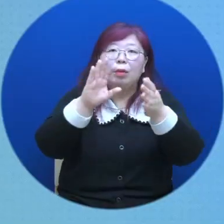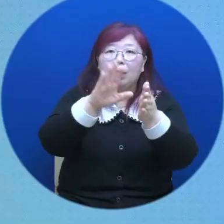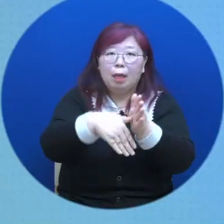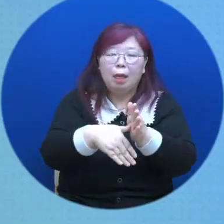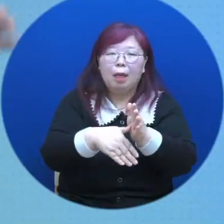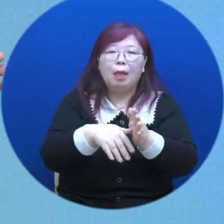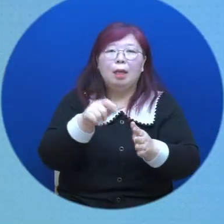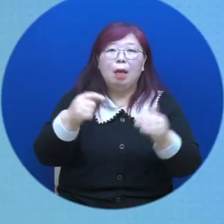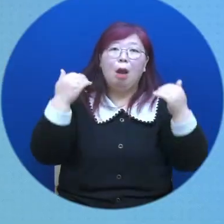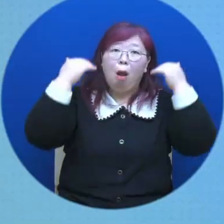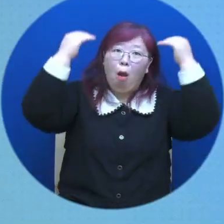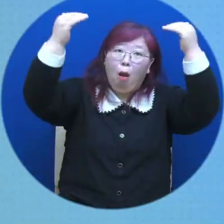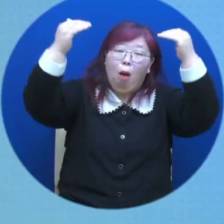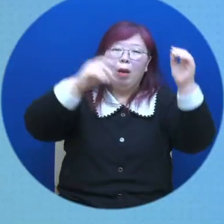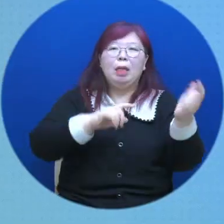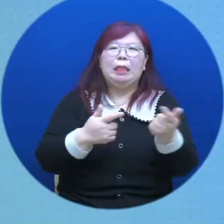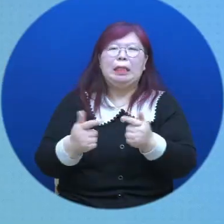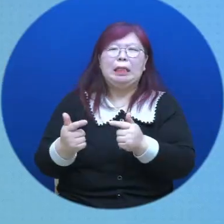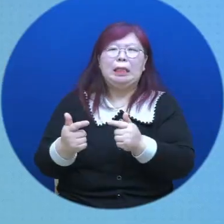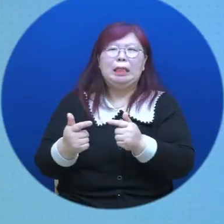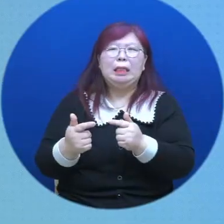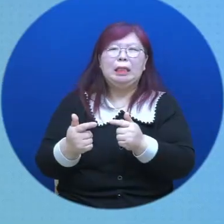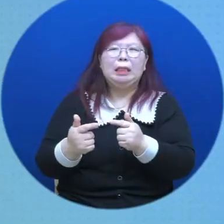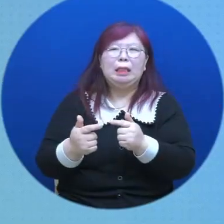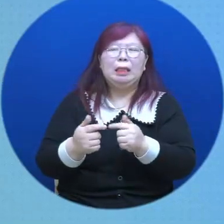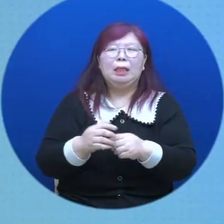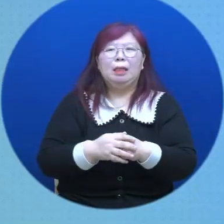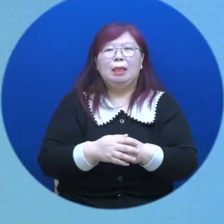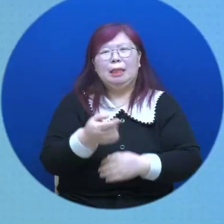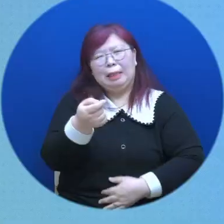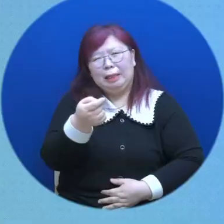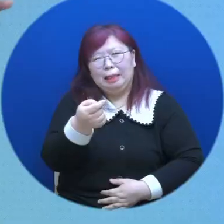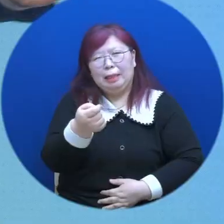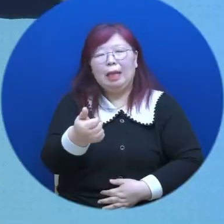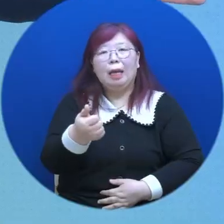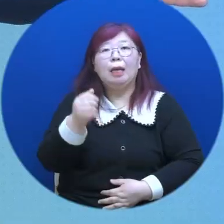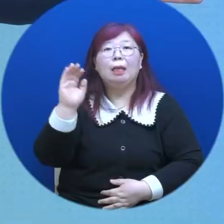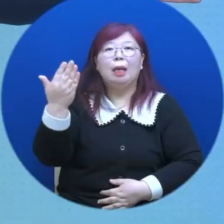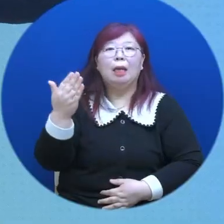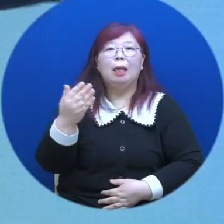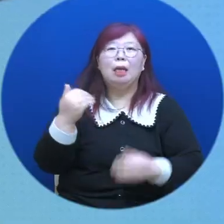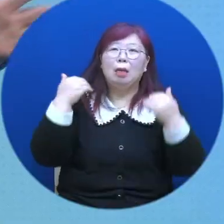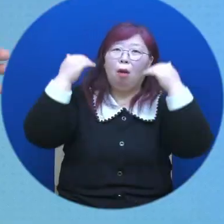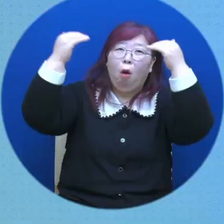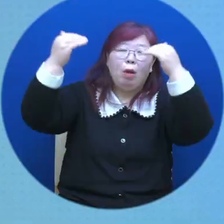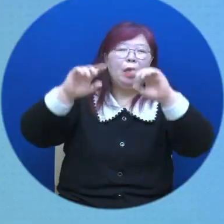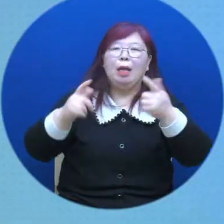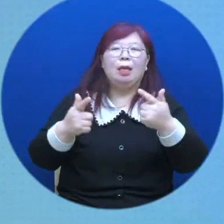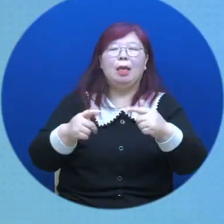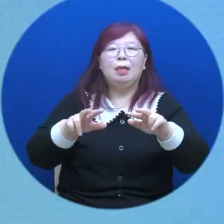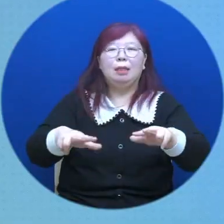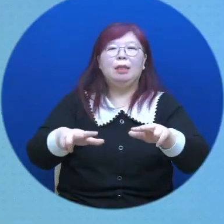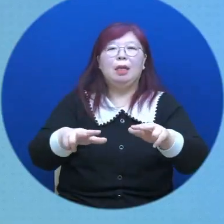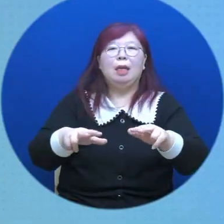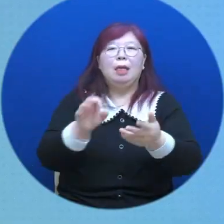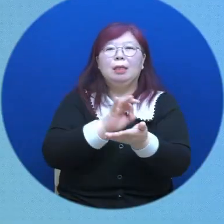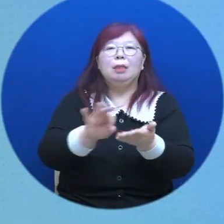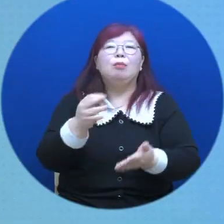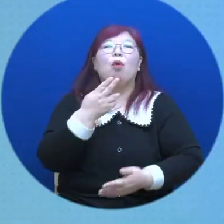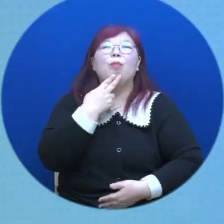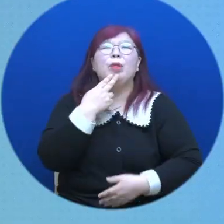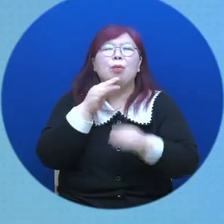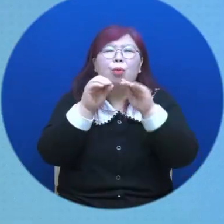그 거인들은 무엇으로 보여요? 밥으로 보인 거죠. 쓸모없는 먼지와 같은 존재로 보인